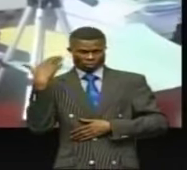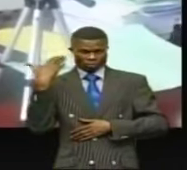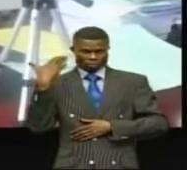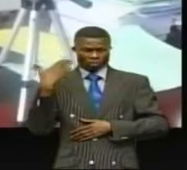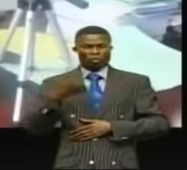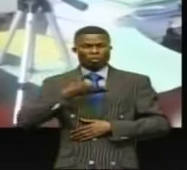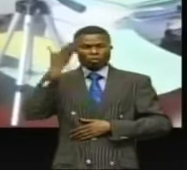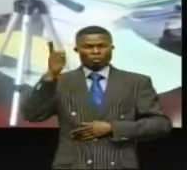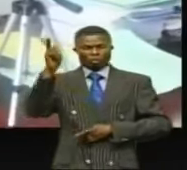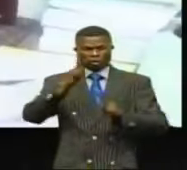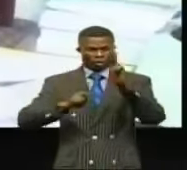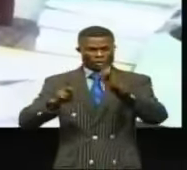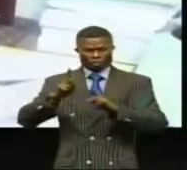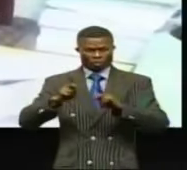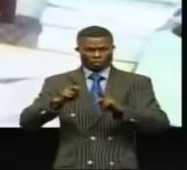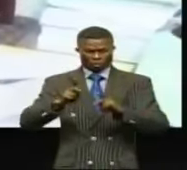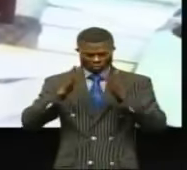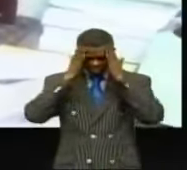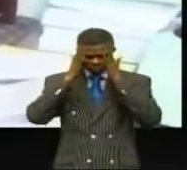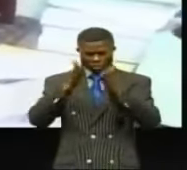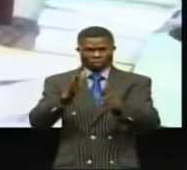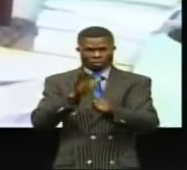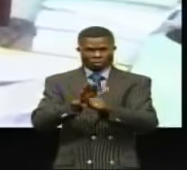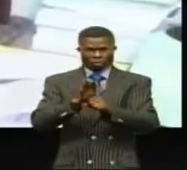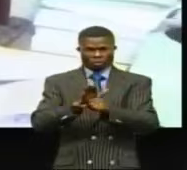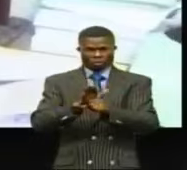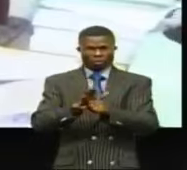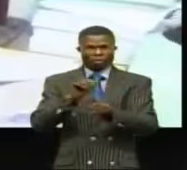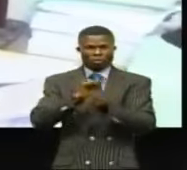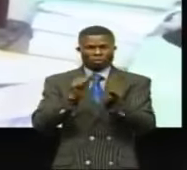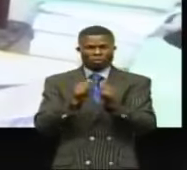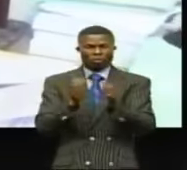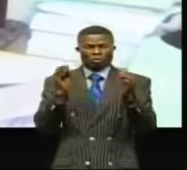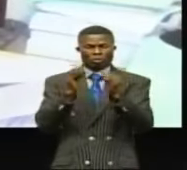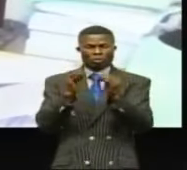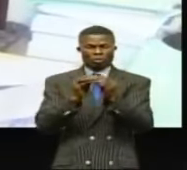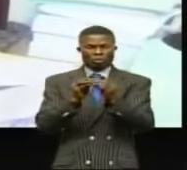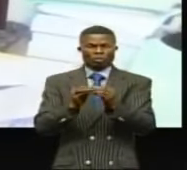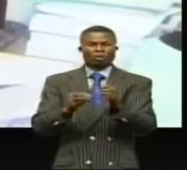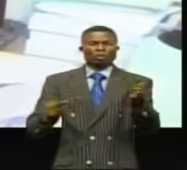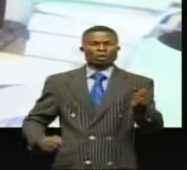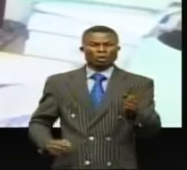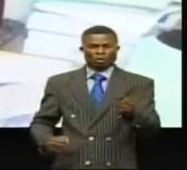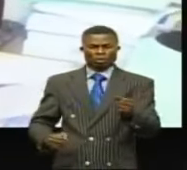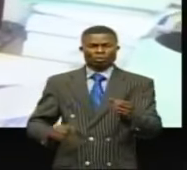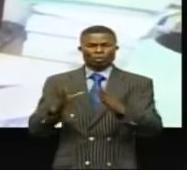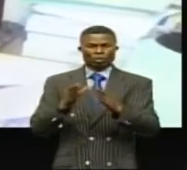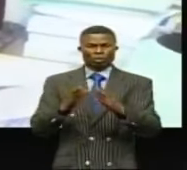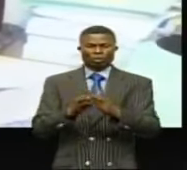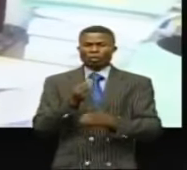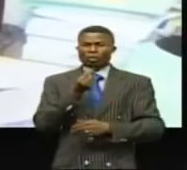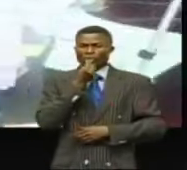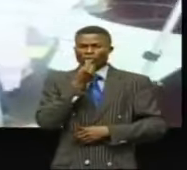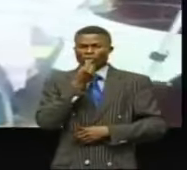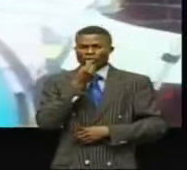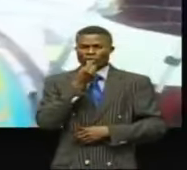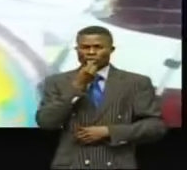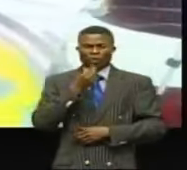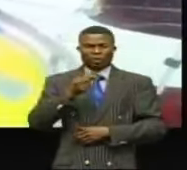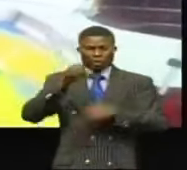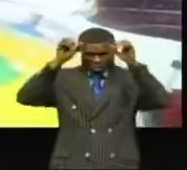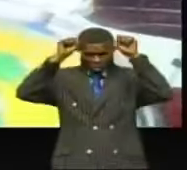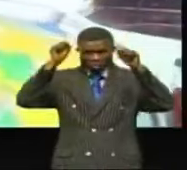de la population est resté dominé par les retombées de la rencontre de Luanda avec l'arbitrage du président burundais en sa